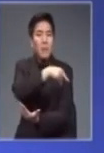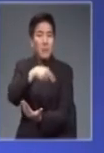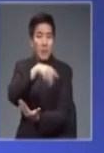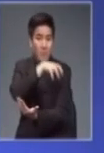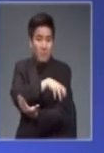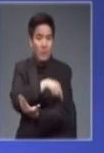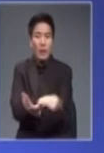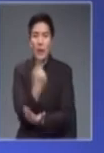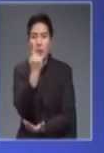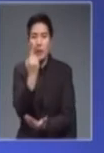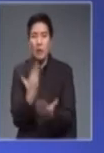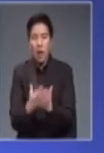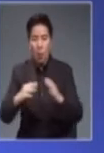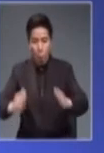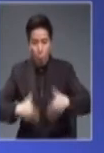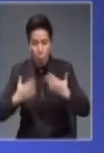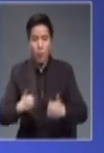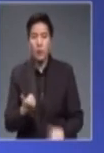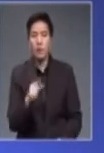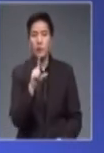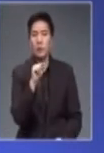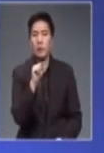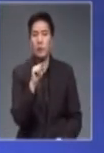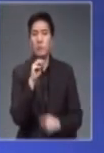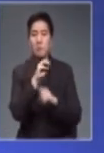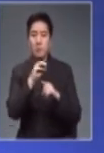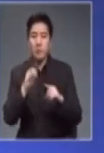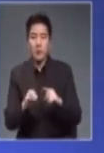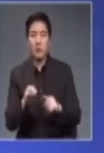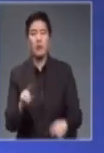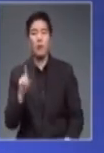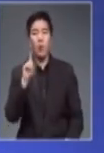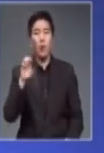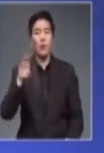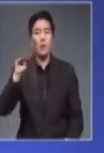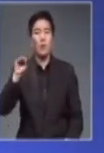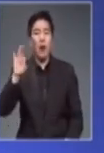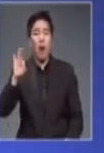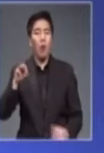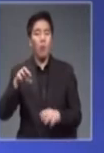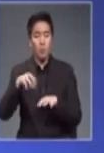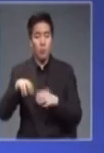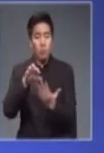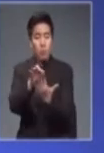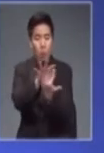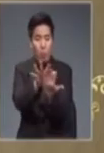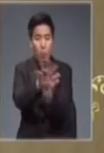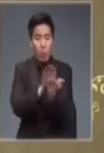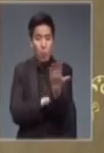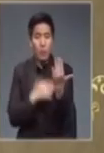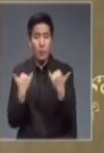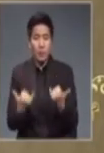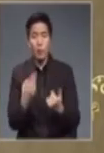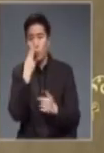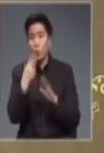เราไม่อาจสร้างธรรมาภิบาลเกิดขึ้นมาได้จริงในการผ่านการแผ่นดินมาตลอดมานะครับรัฐบาลนี้พร้อมจะขับเคลื่อนประเทศไทยของเ